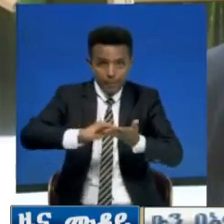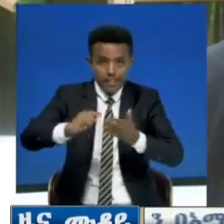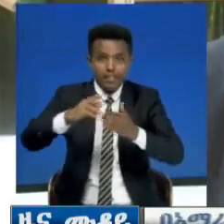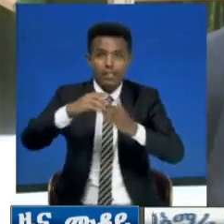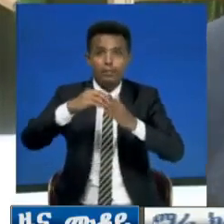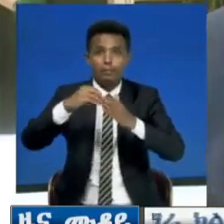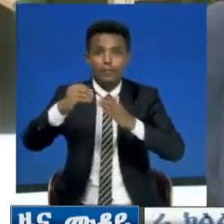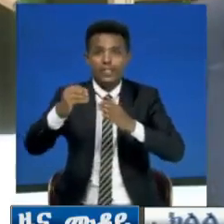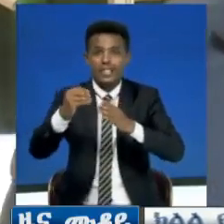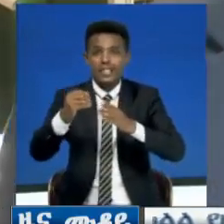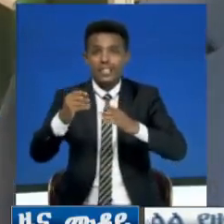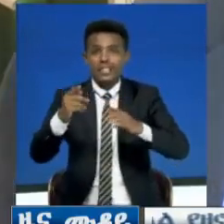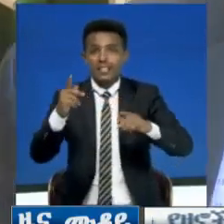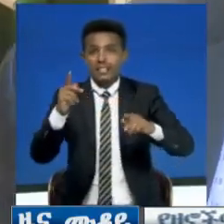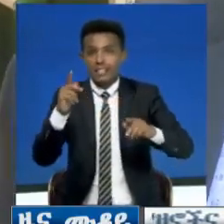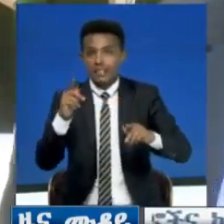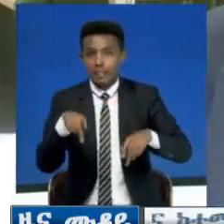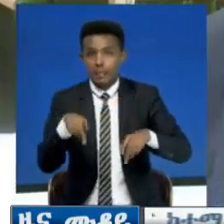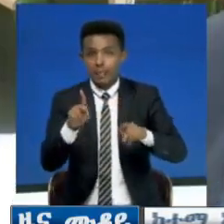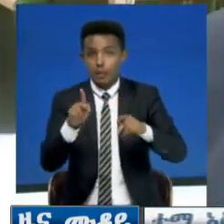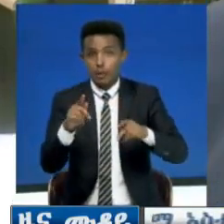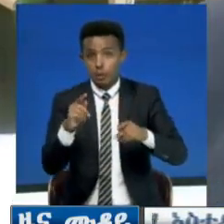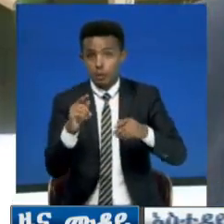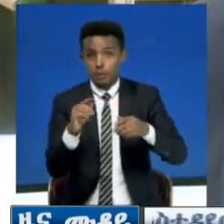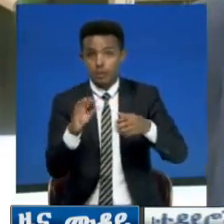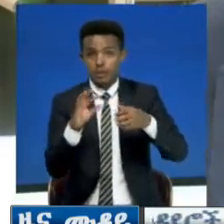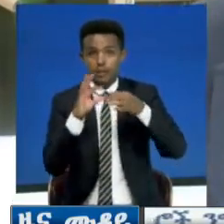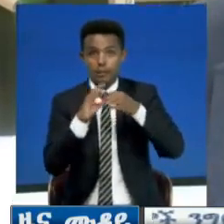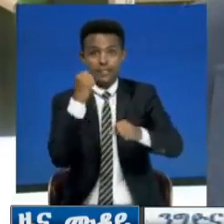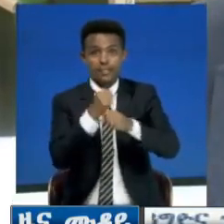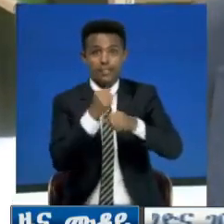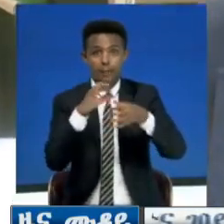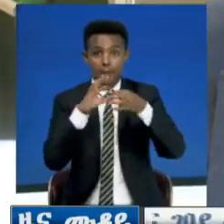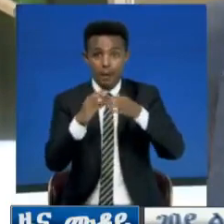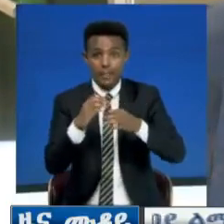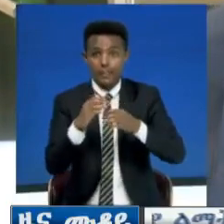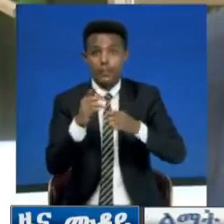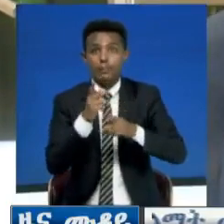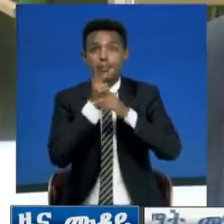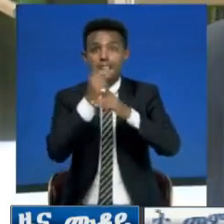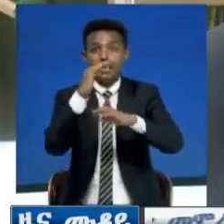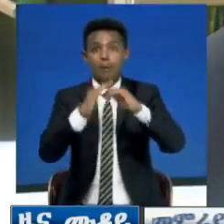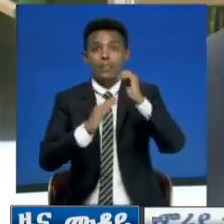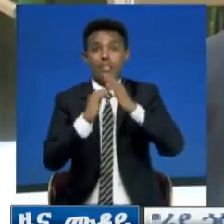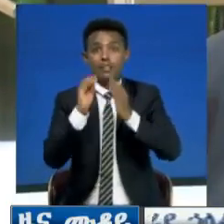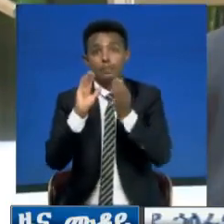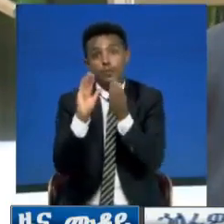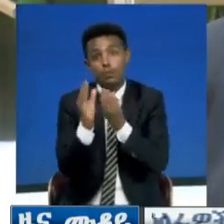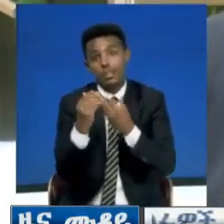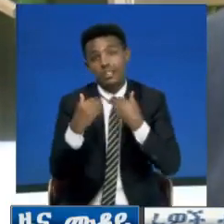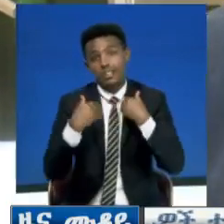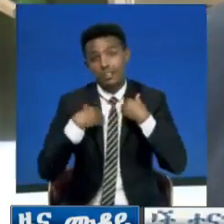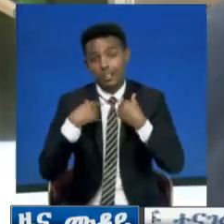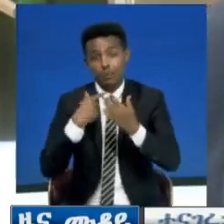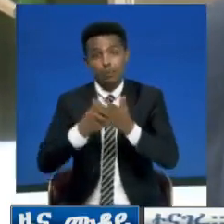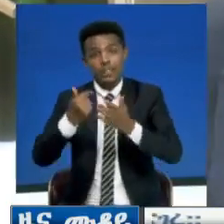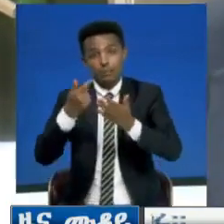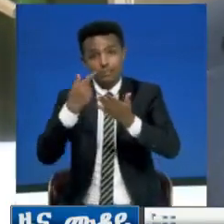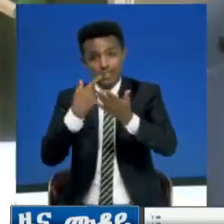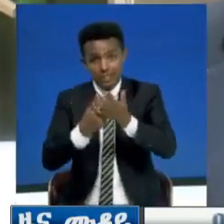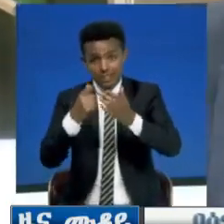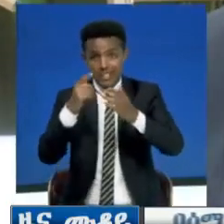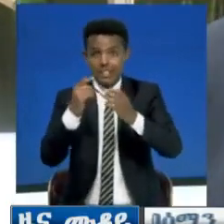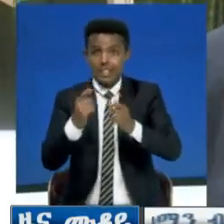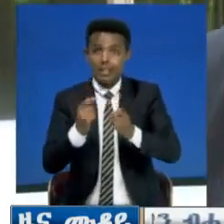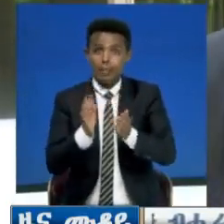ለገበሬዎች ህብረት ስራ ማህበራት ዩኒየን ለምርት አቅርቦት ብድር ያመቻቸበት ሁኔታ ነው ያለው። ይሄ አንዱ የዚህ ገበያን ከማረጋጋት አንጻር